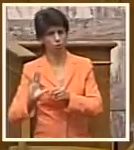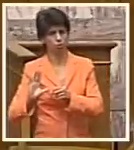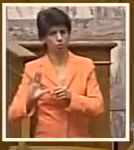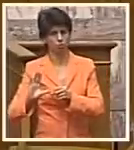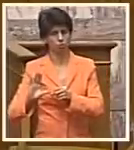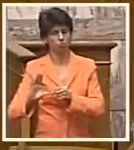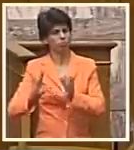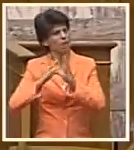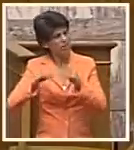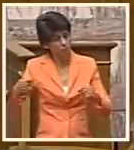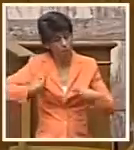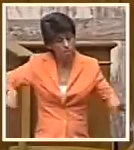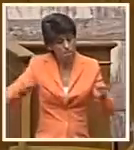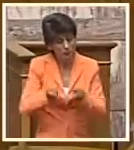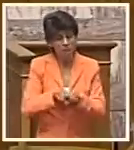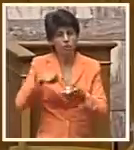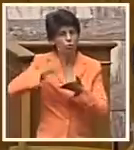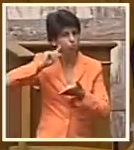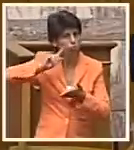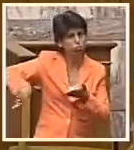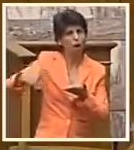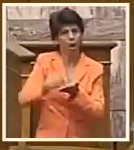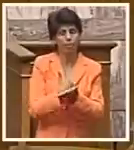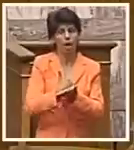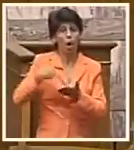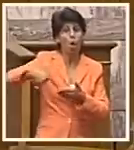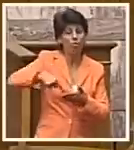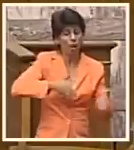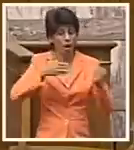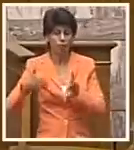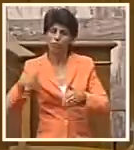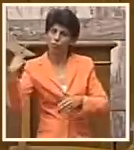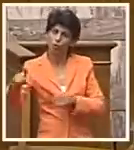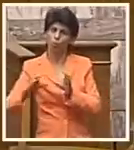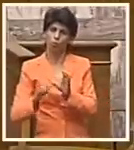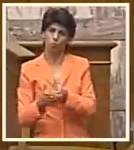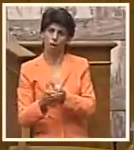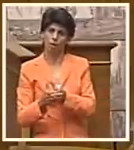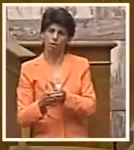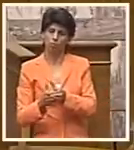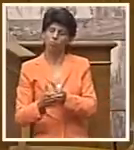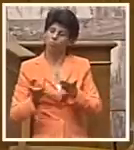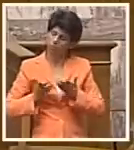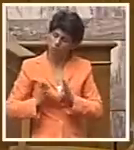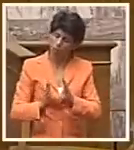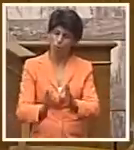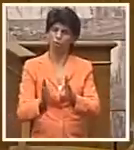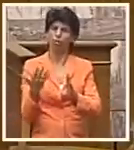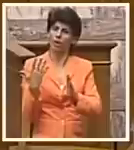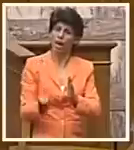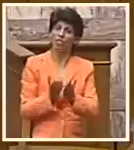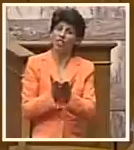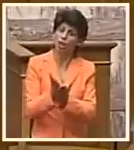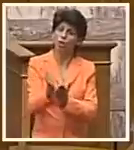πατάξουμε μαζί τη φοροδιαφυγή και την αδικία. Ο δικαστής από την πλευρά του, για να αποδοθεί η δικαιοσύνη άμεσα.